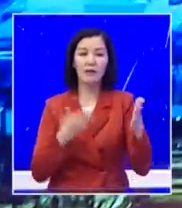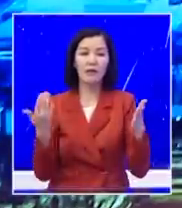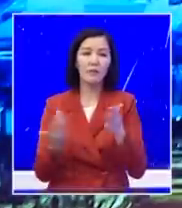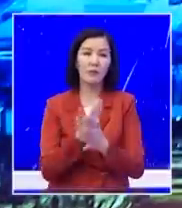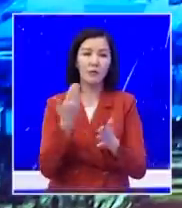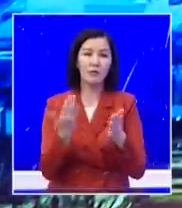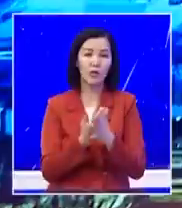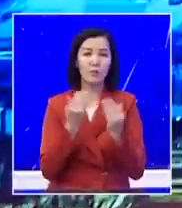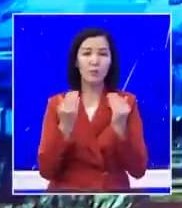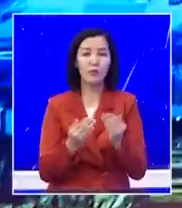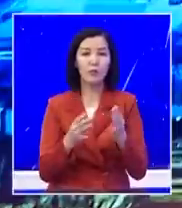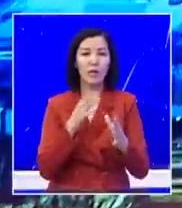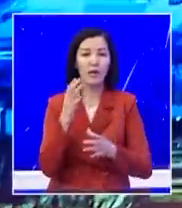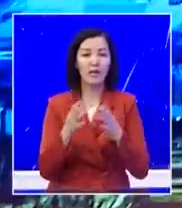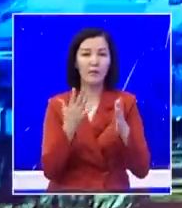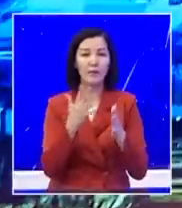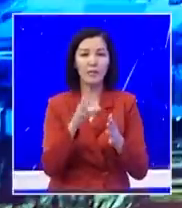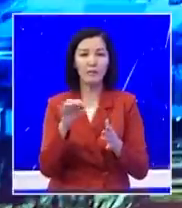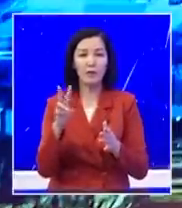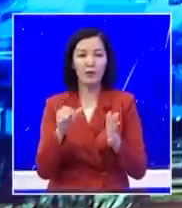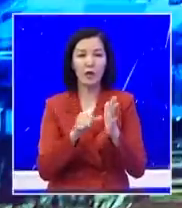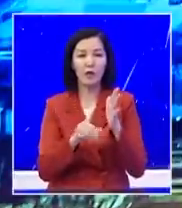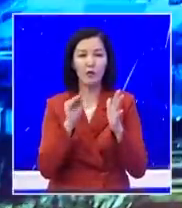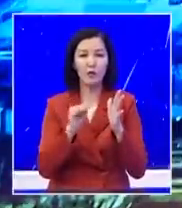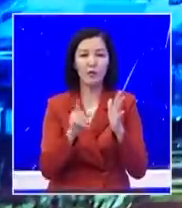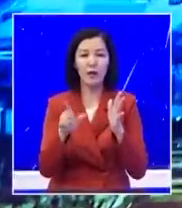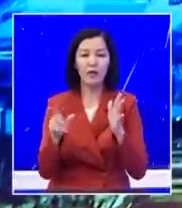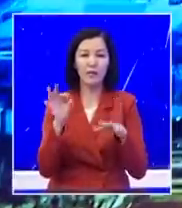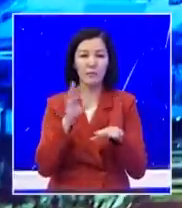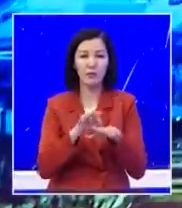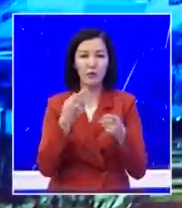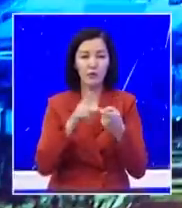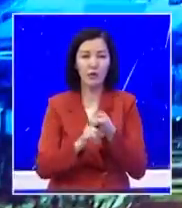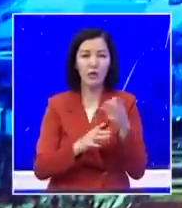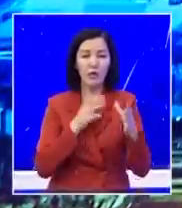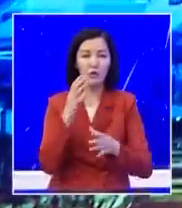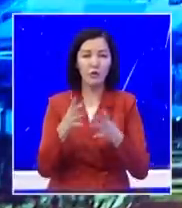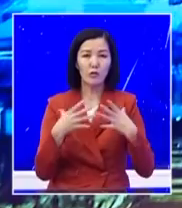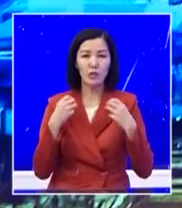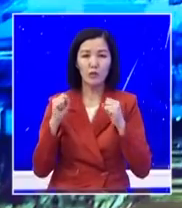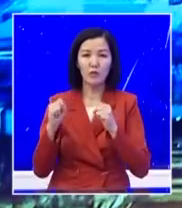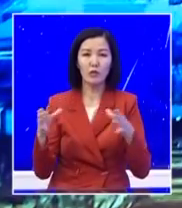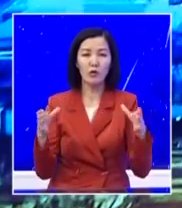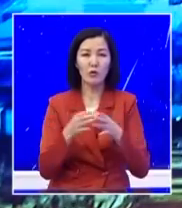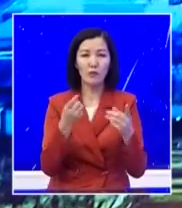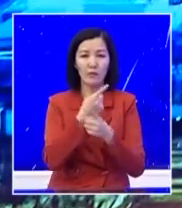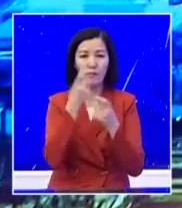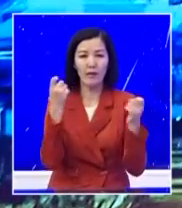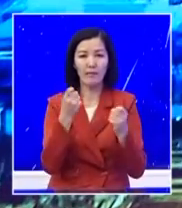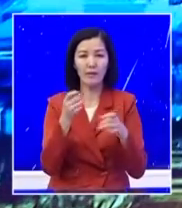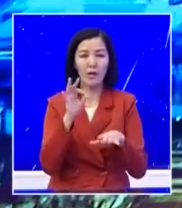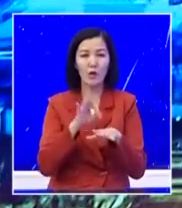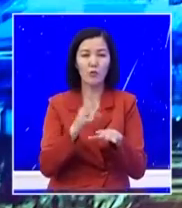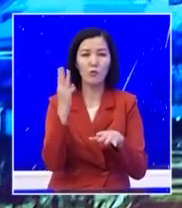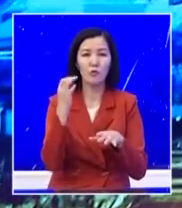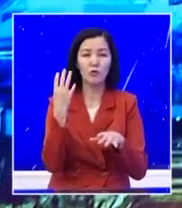Шартарапқа шолу жасақ, бүгінде әлемде 5 миллион 600 мыңнан аса адам коронавирус жұқтырған. Дүниежүзілік денсаулық сақтау ұйымының мәліметтеріне